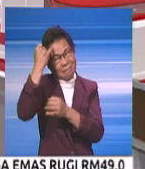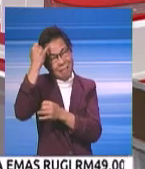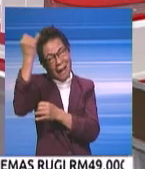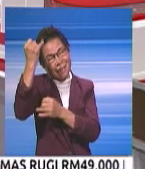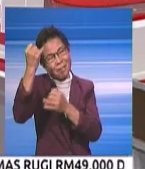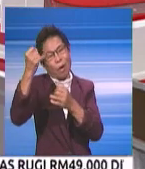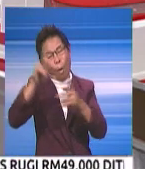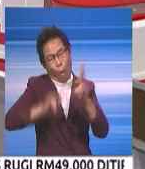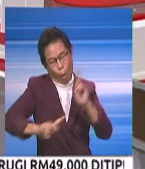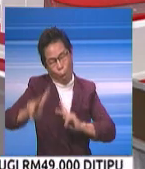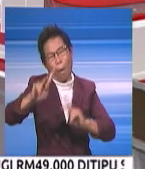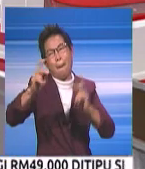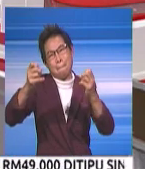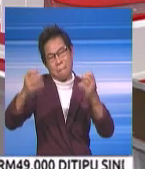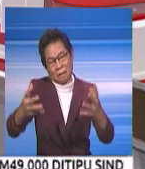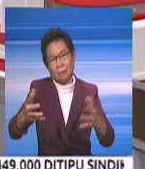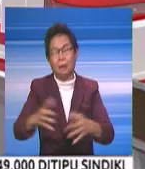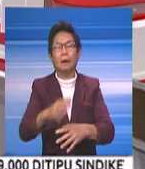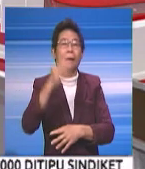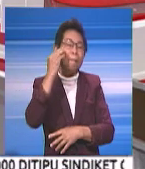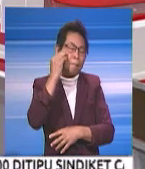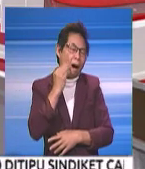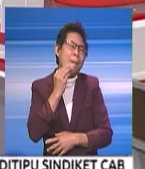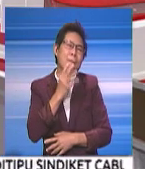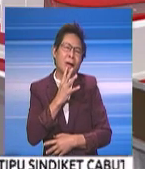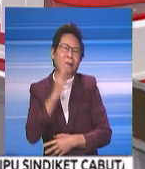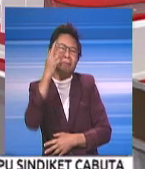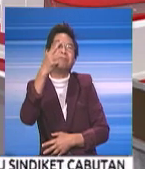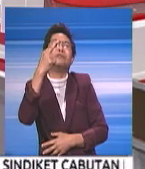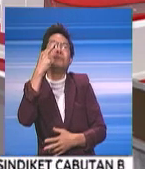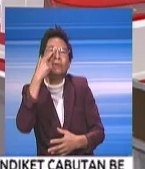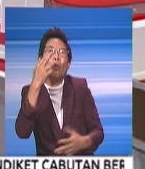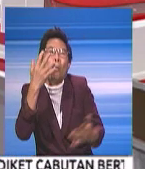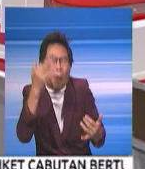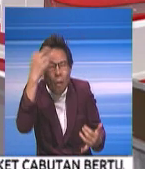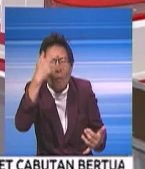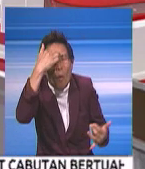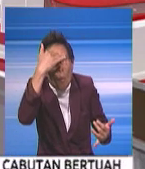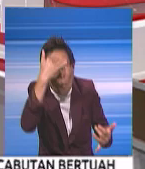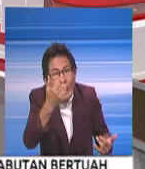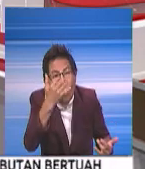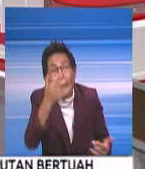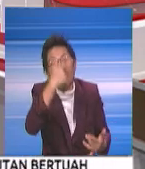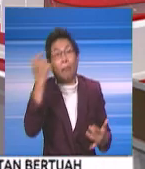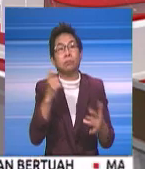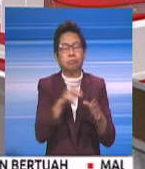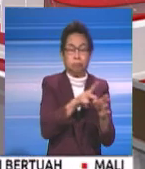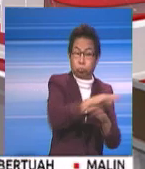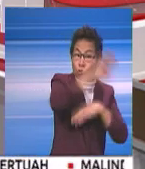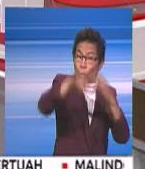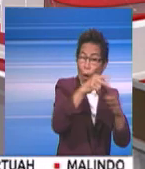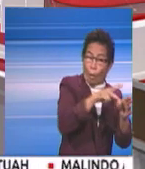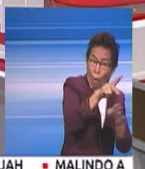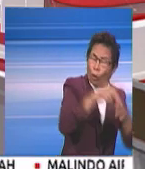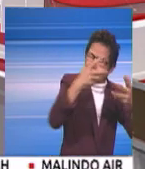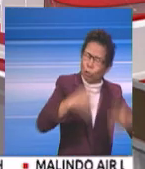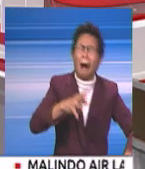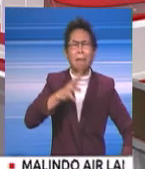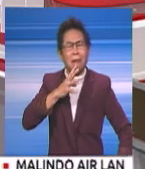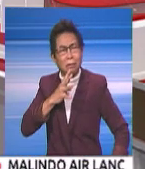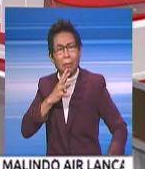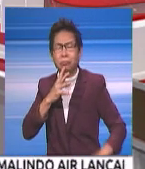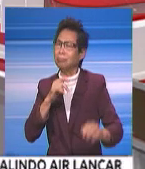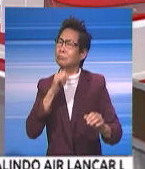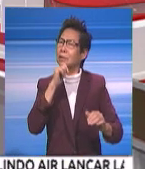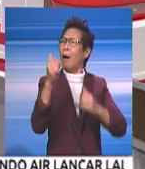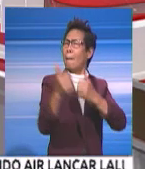Tegas Perdana Menteri Tun Dr. Mahathir Mohamad, faktor tersebut diambil kira memandangkan para pakar sudah menyatakan ia